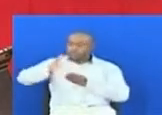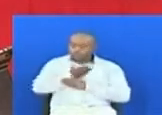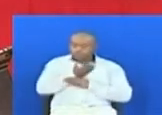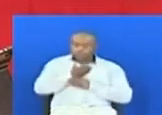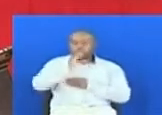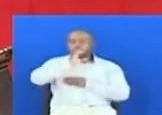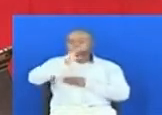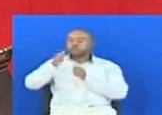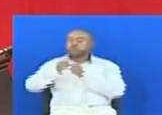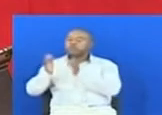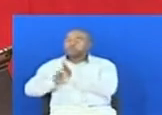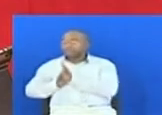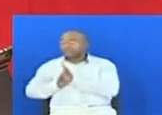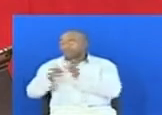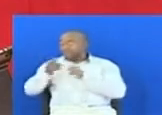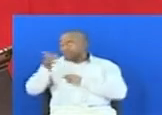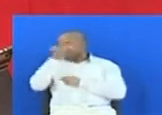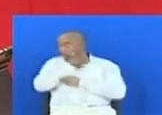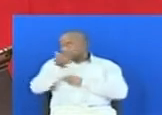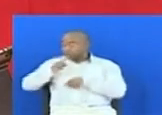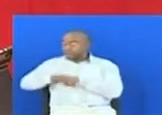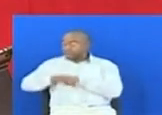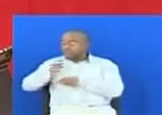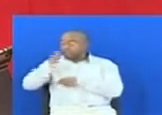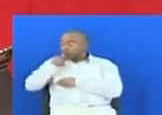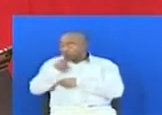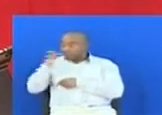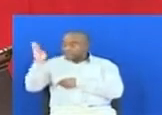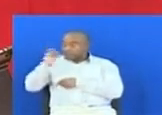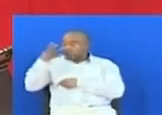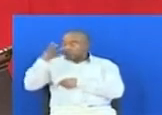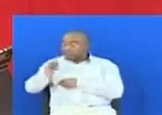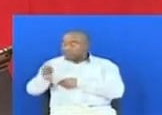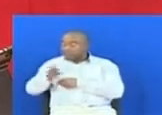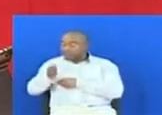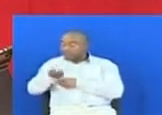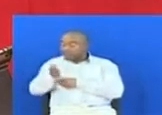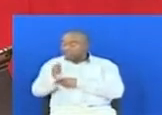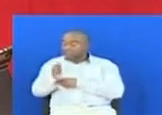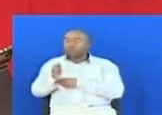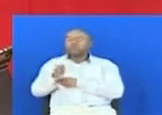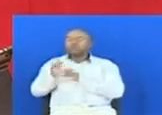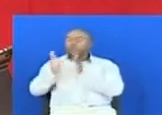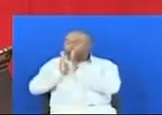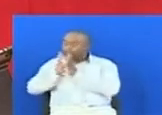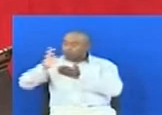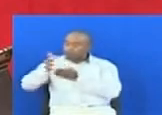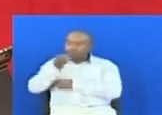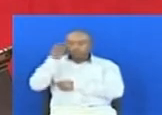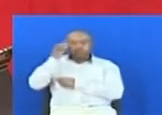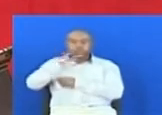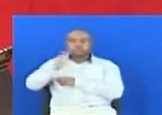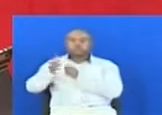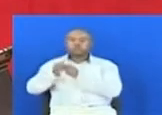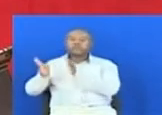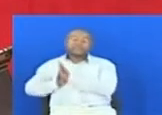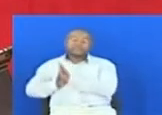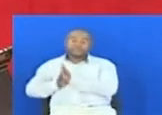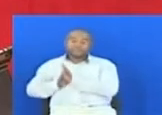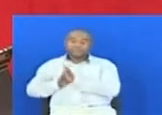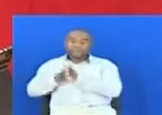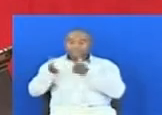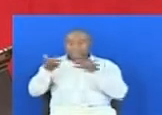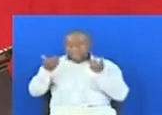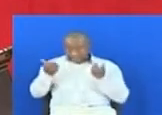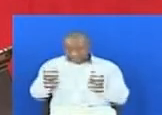letu. Niombe kushukuru Mheshimiwa Rais kwa kuwa kiongozi wa kuonyesha kwamba Tanzania sasa ni wakati wa kufungua ukurasa mpya wa